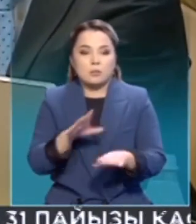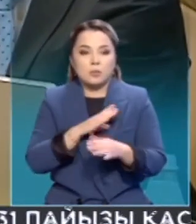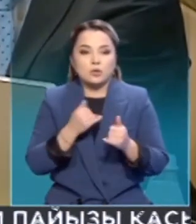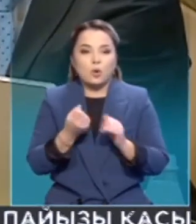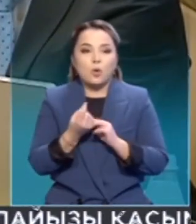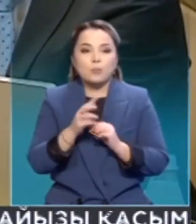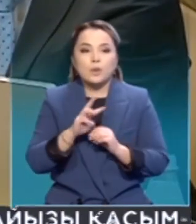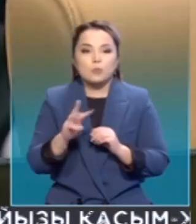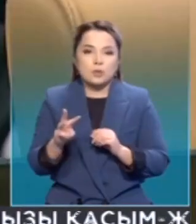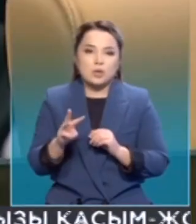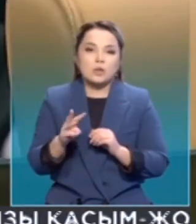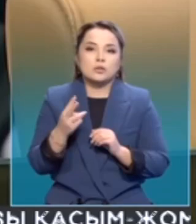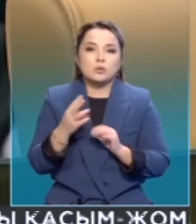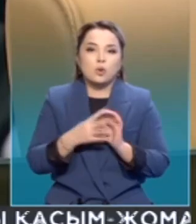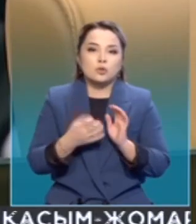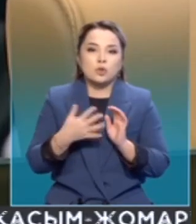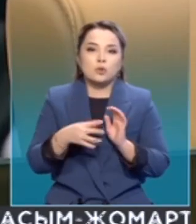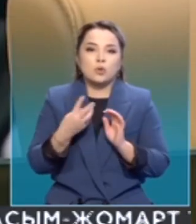саны